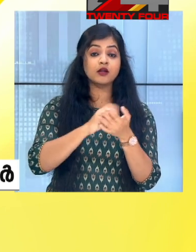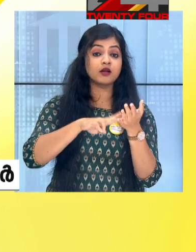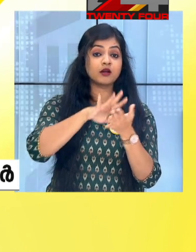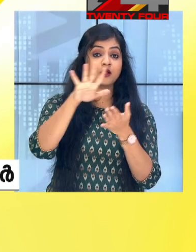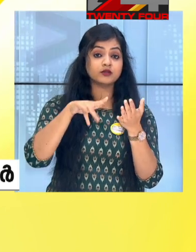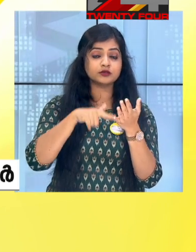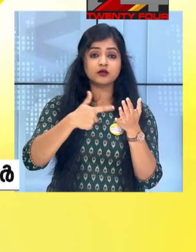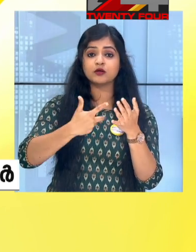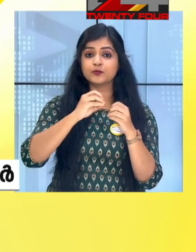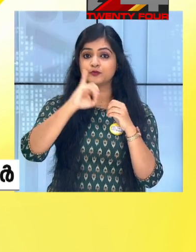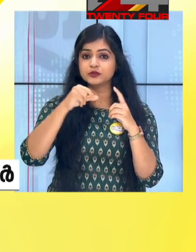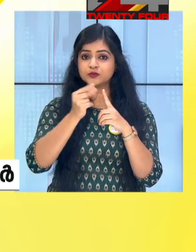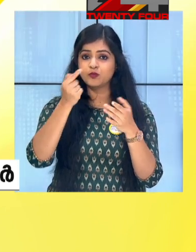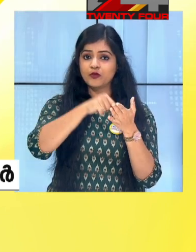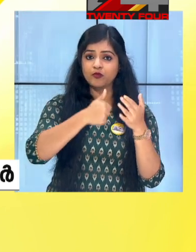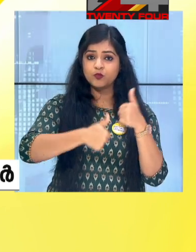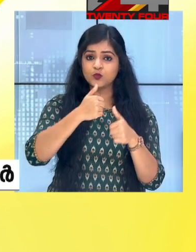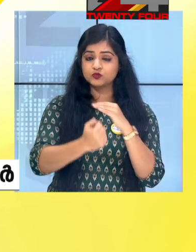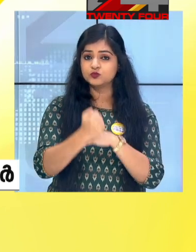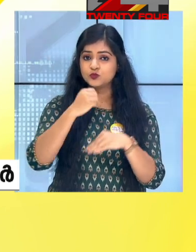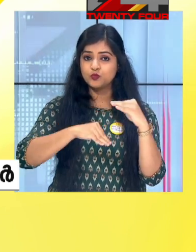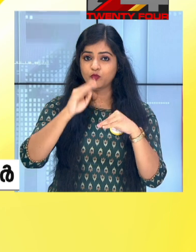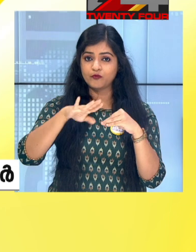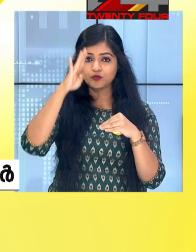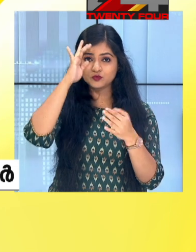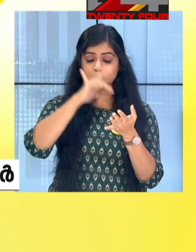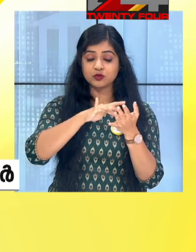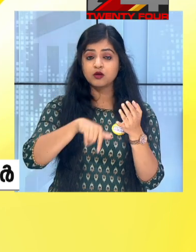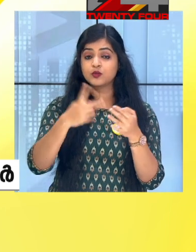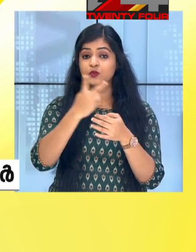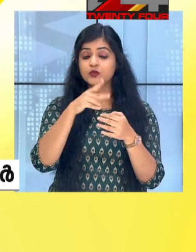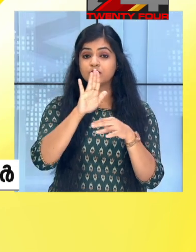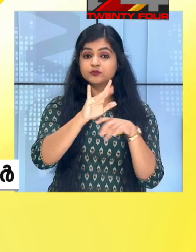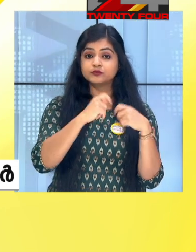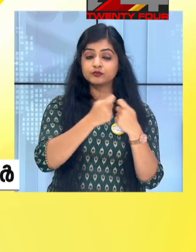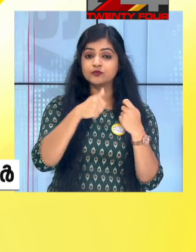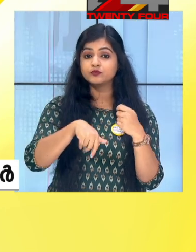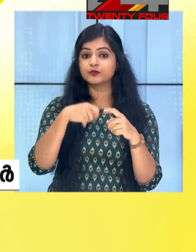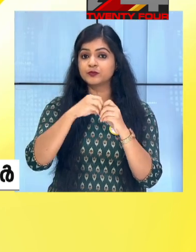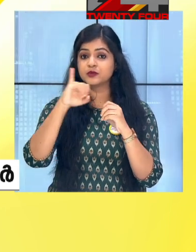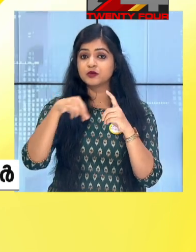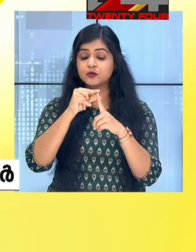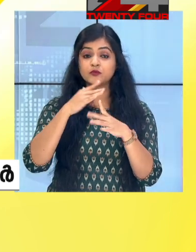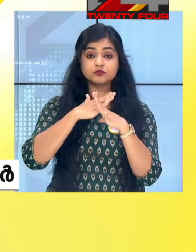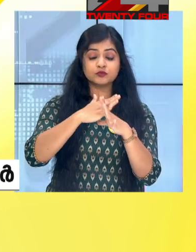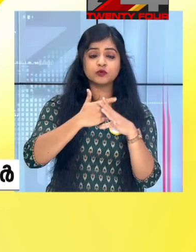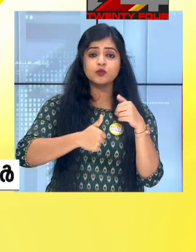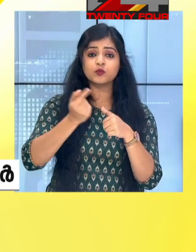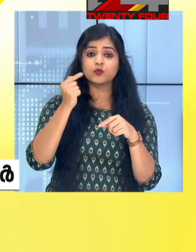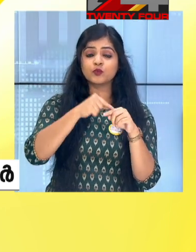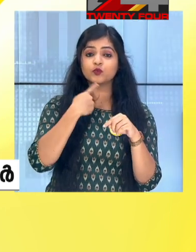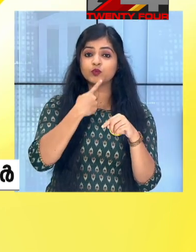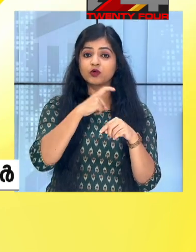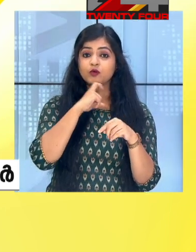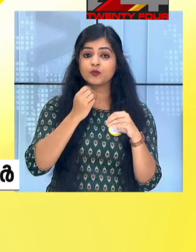മണ്ഡലമാണ് തൃശൂർ. അവിടെ ഈ മറ്റു 2 പേരെ നേരിടാൻ ആര് വേണം എന്ന് CPIക്ക് മുൻപിൽ ചോദ്യം ഉയർന്നപ്പോൾ ഒറ്റ പേര് മാത്രമായിരുന്നു മറുപടി. അത് VS സുനിൽകുമാർ ആയിരുന്നു.